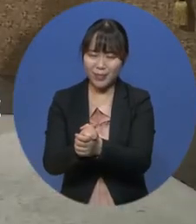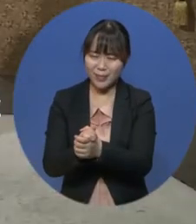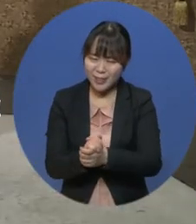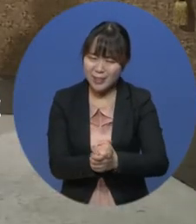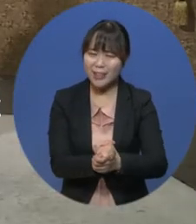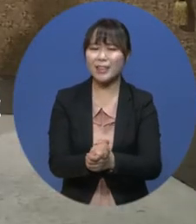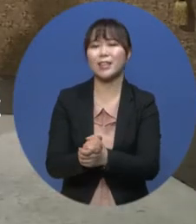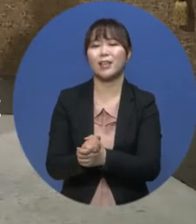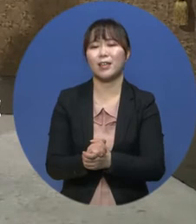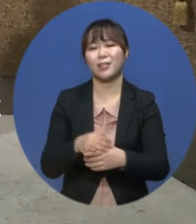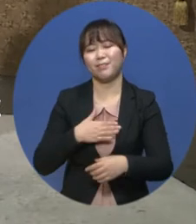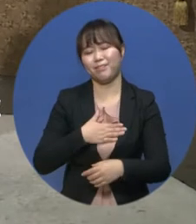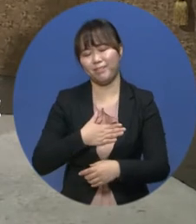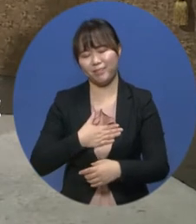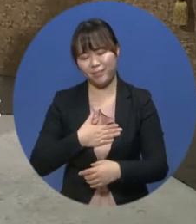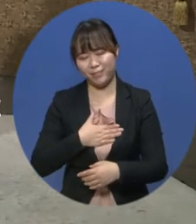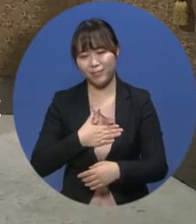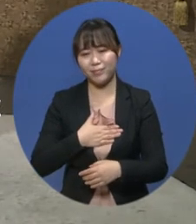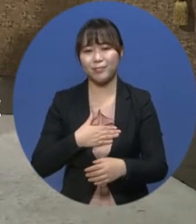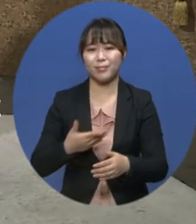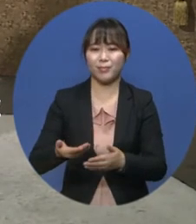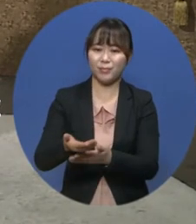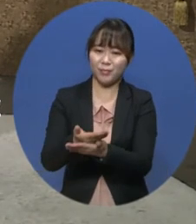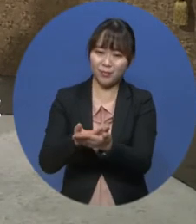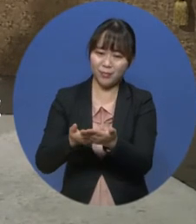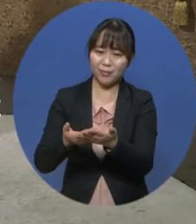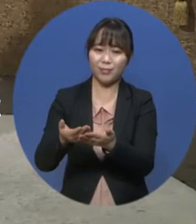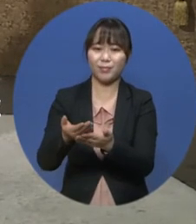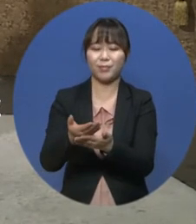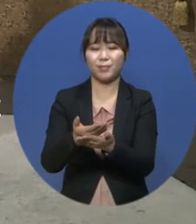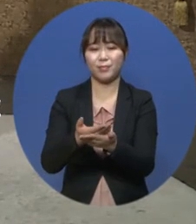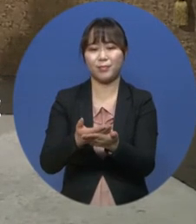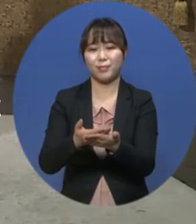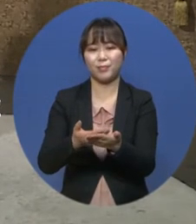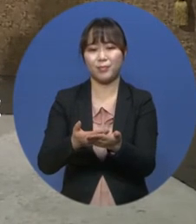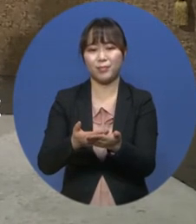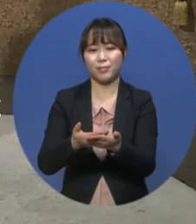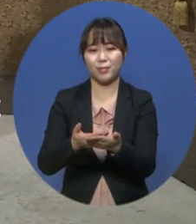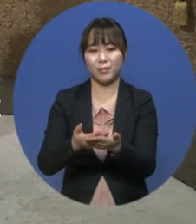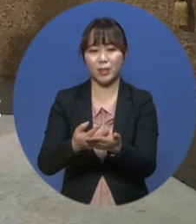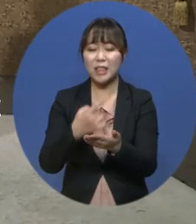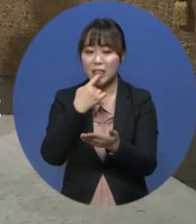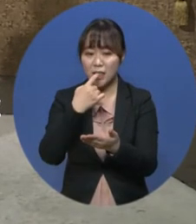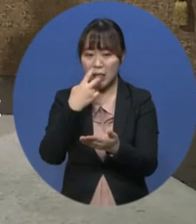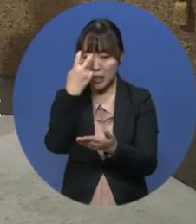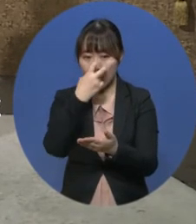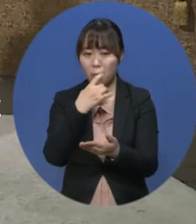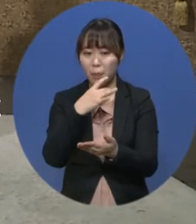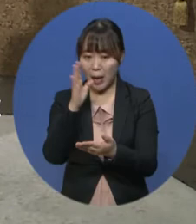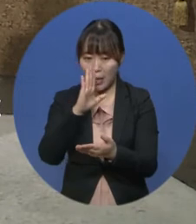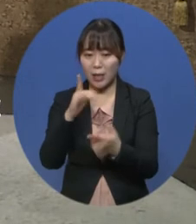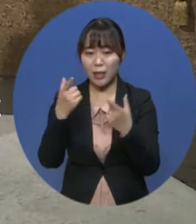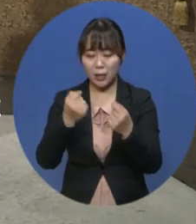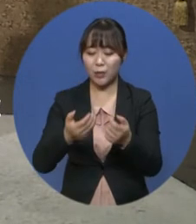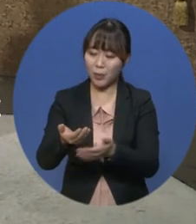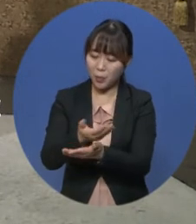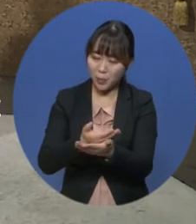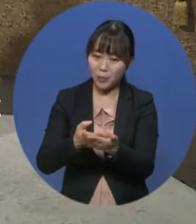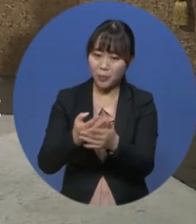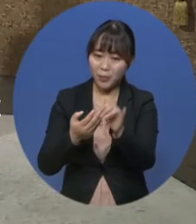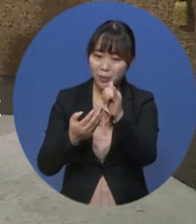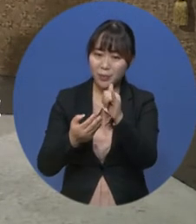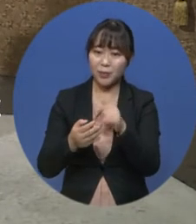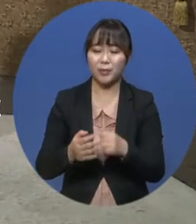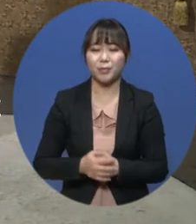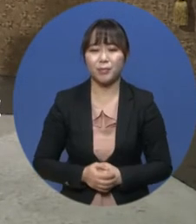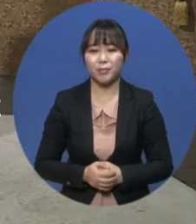친하게 예 이렇게 정서적인 4 그러니까 진료 뿐만 아니라 정말 교감도 나 교사 뭐